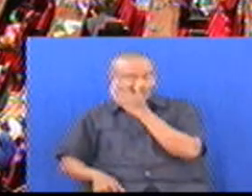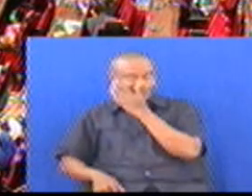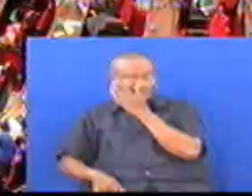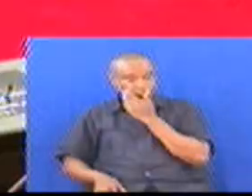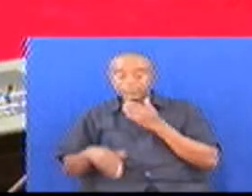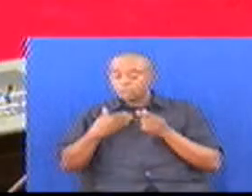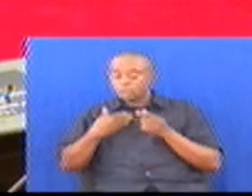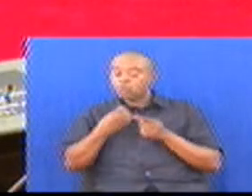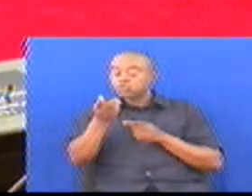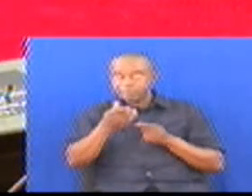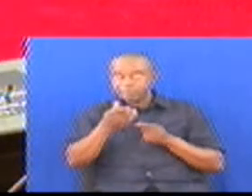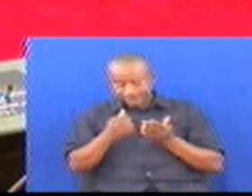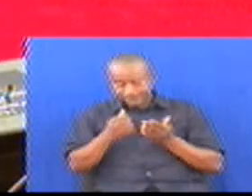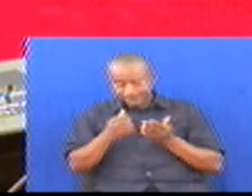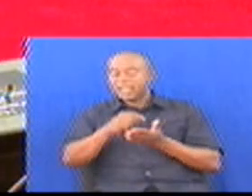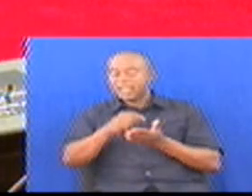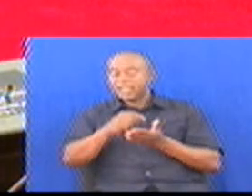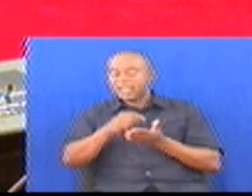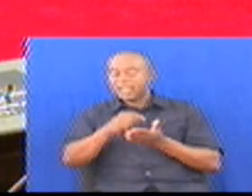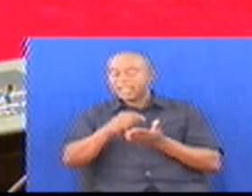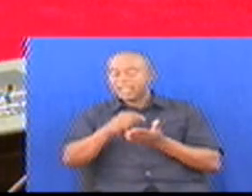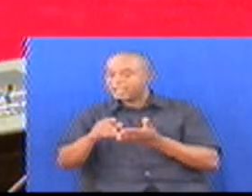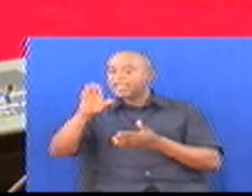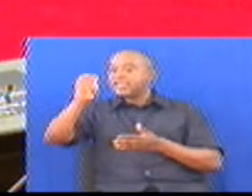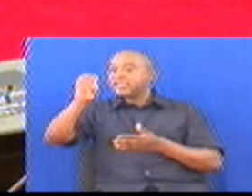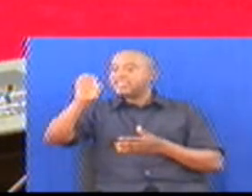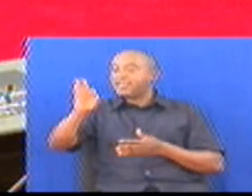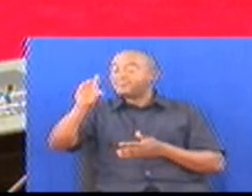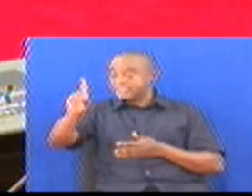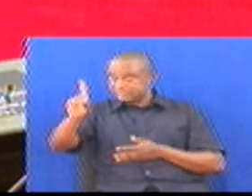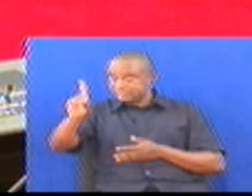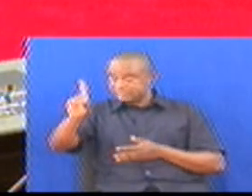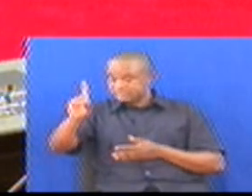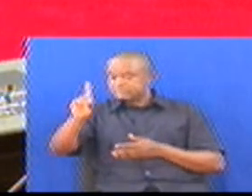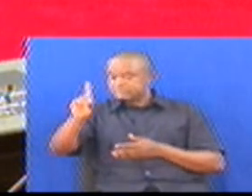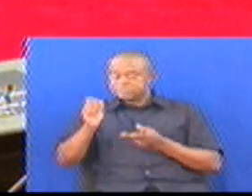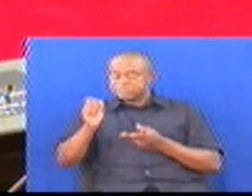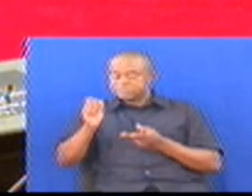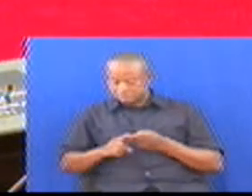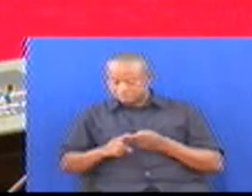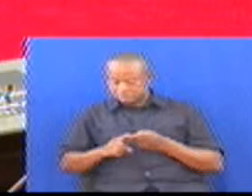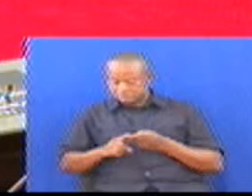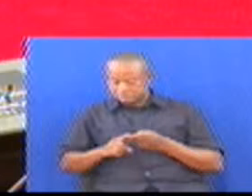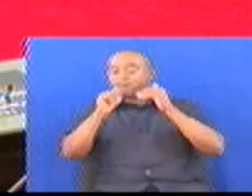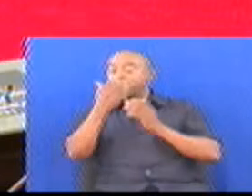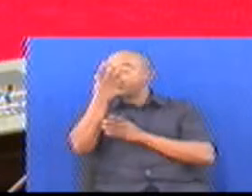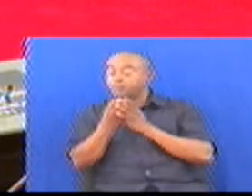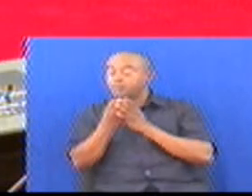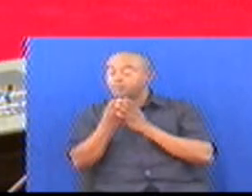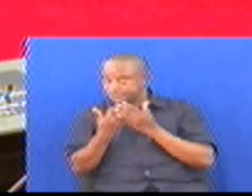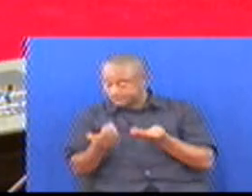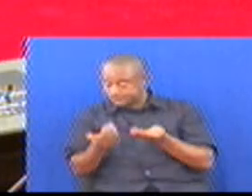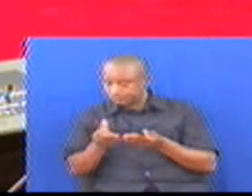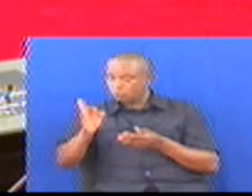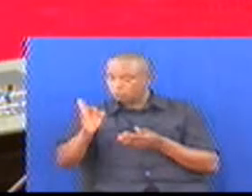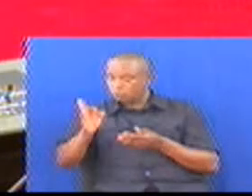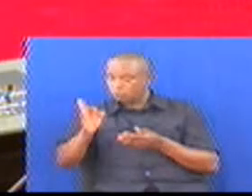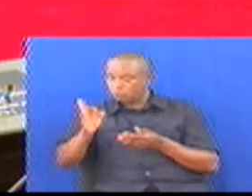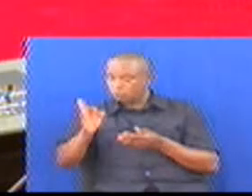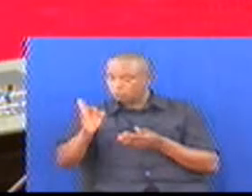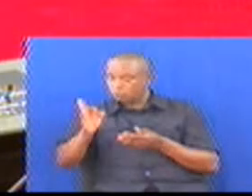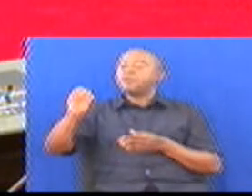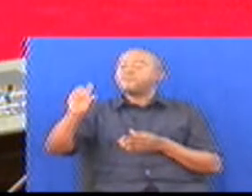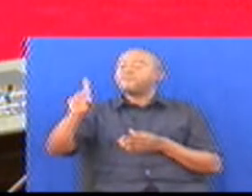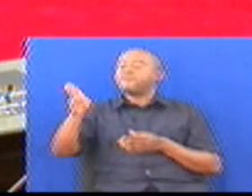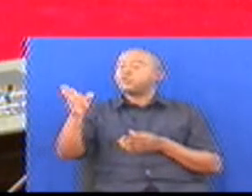kodi, electronic fiscal device management system, mfumo jumuishi wa forodha, Tanzania Customs Integrated